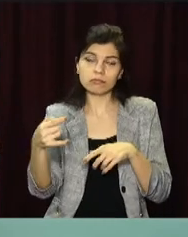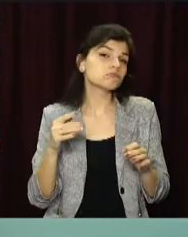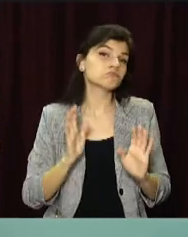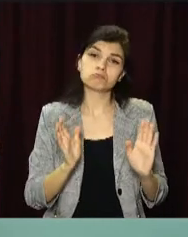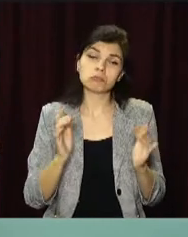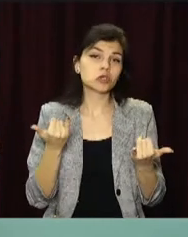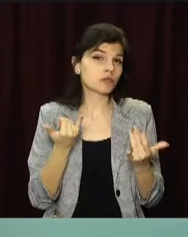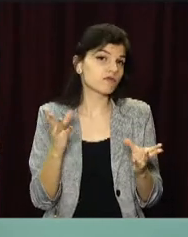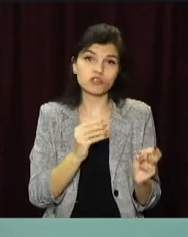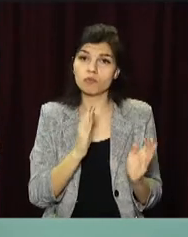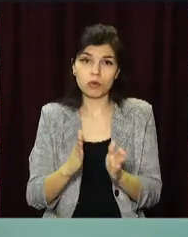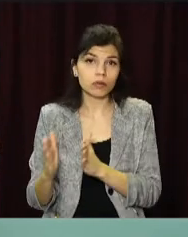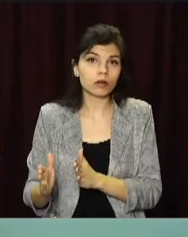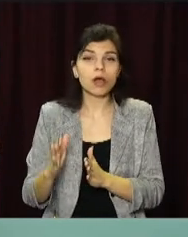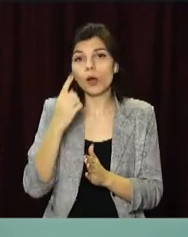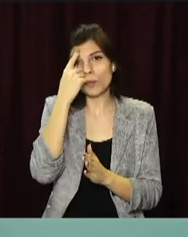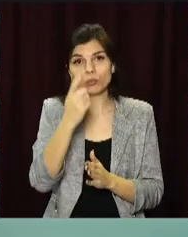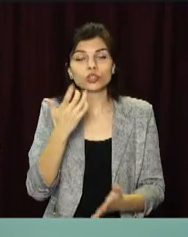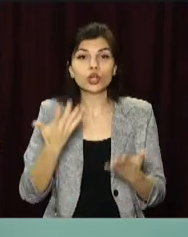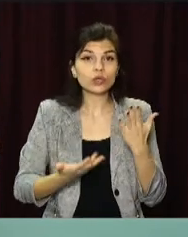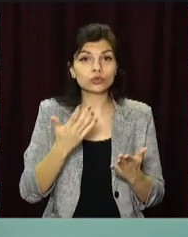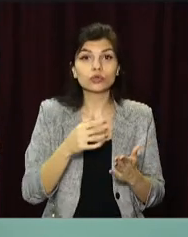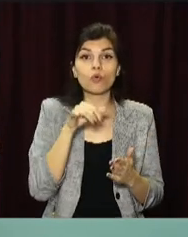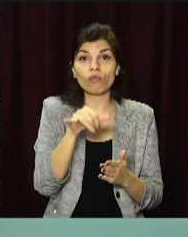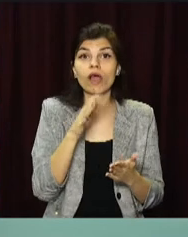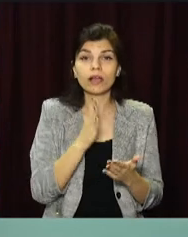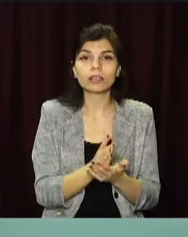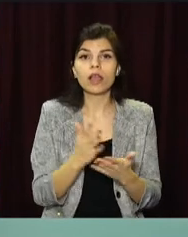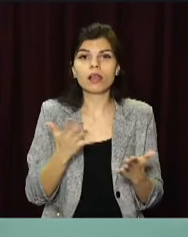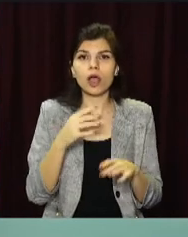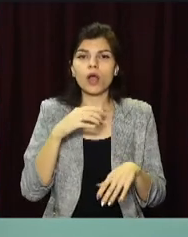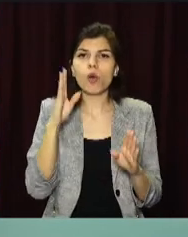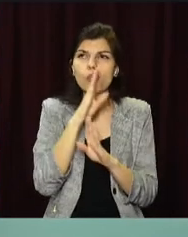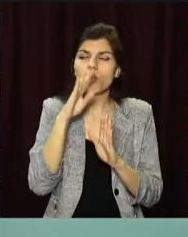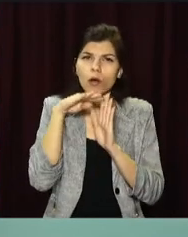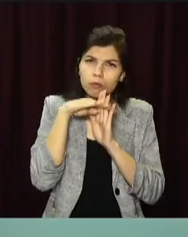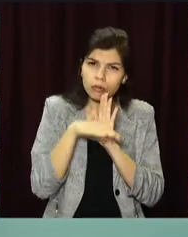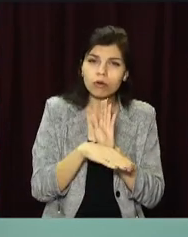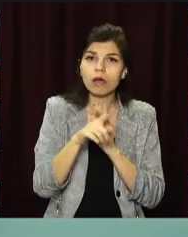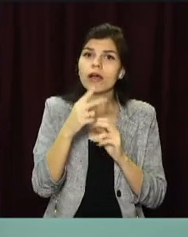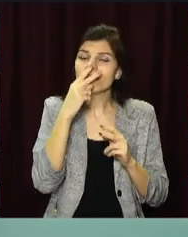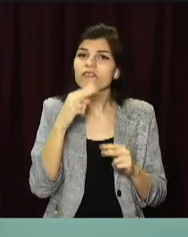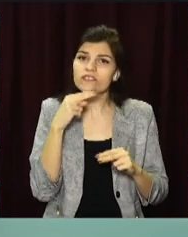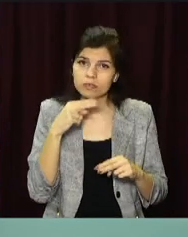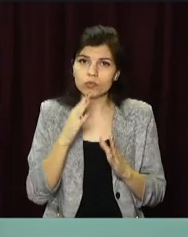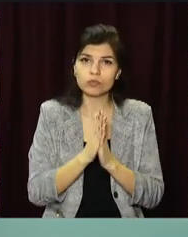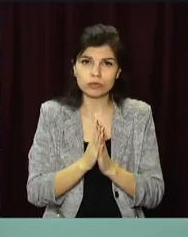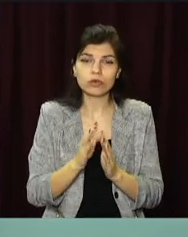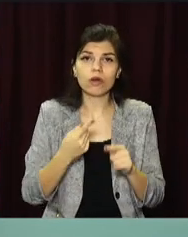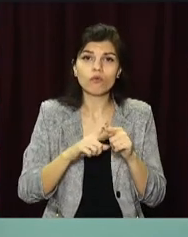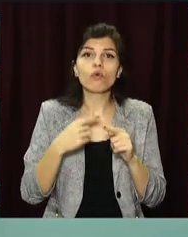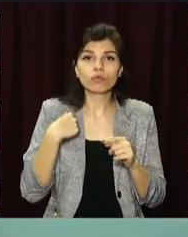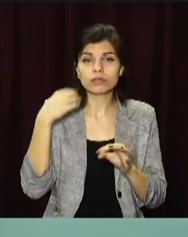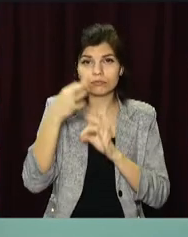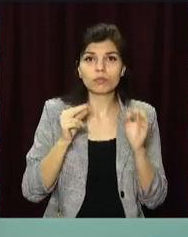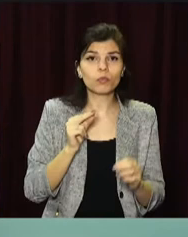обмежень щодо руху. Попереджаю, що якщо є якесь погіршення погодних умов, звертайте на це увагу. У нас цілодобово